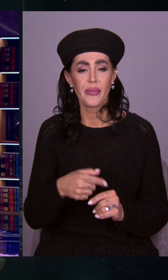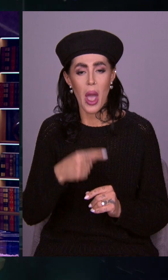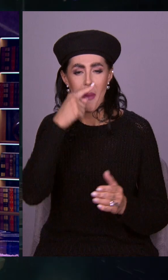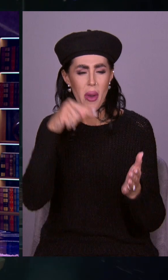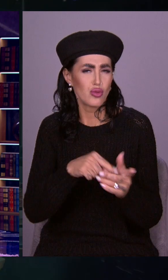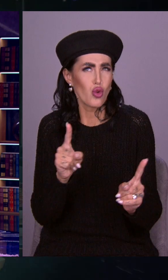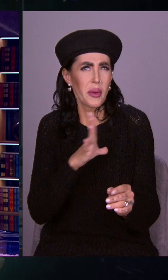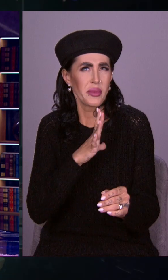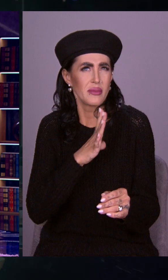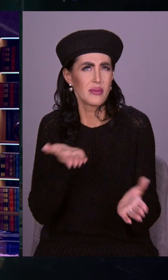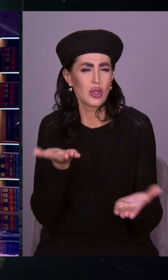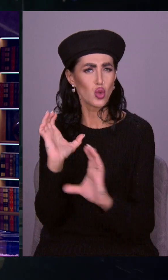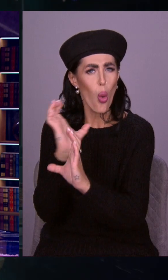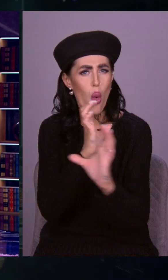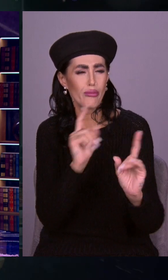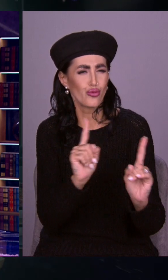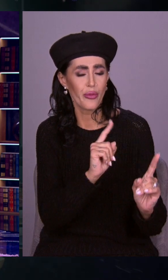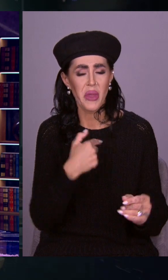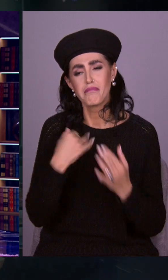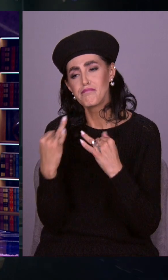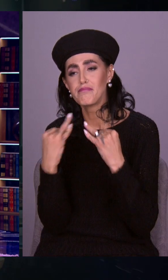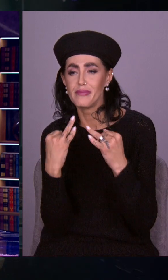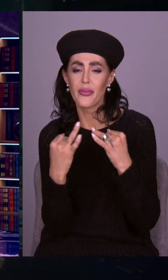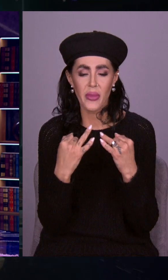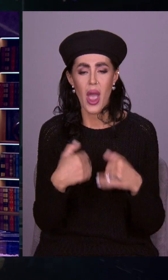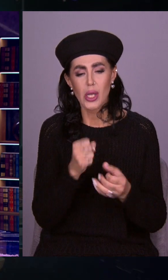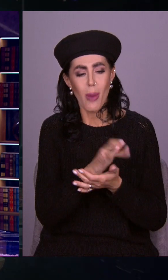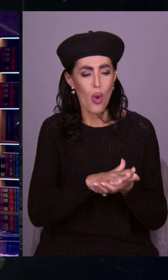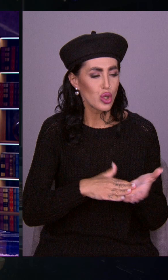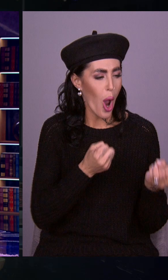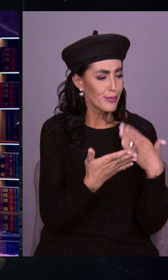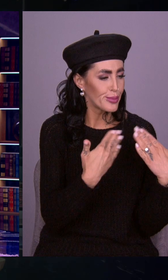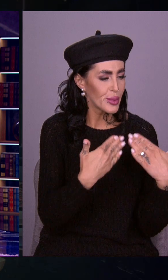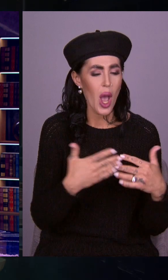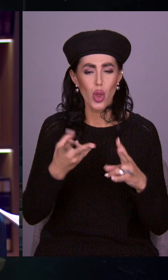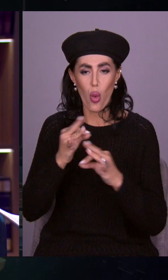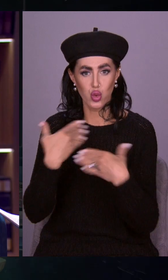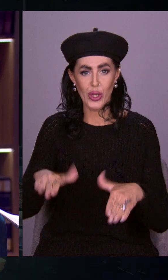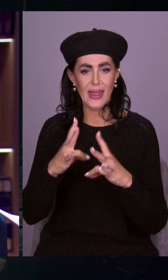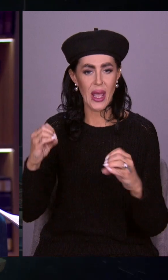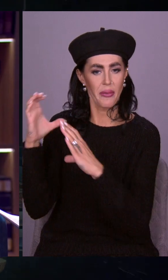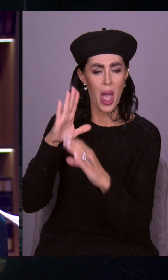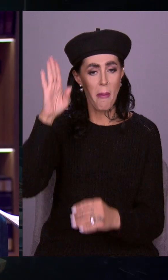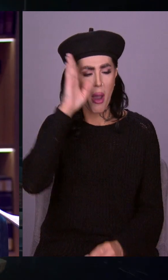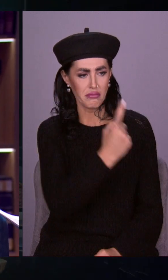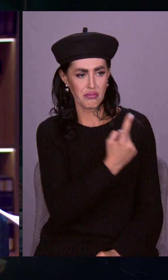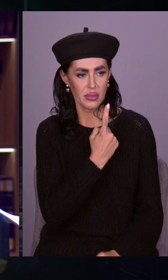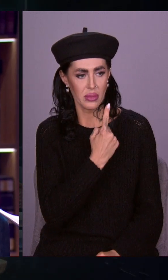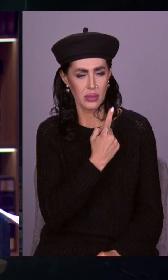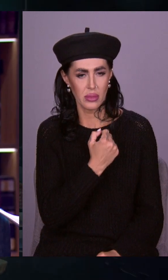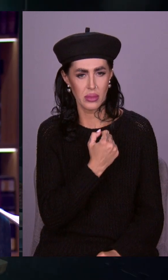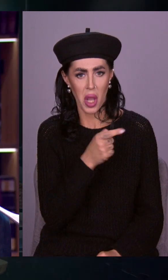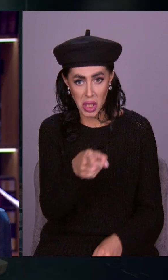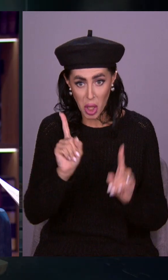зйомки якісь, тому що ми там щось поговорили, і я відходжу і теж там продовжую там розмовляти, але вже не в кадрі. І хлопець такий стоїть, то ви і в житті